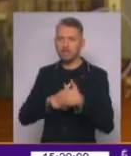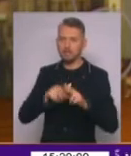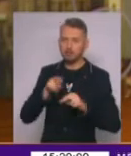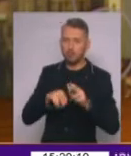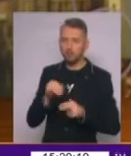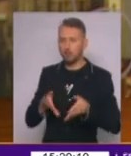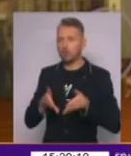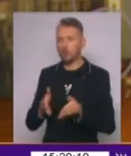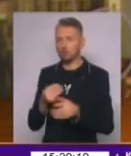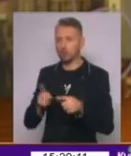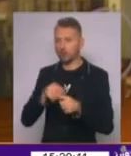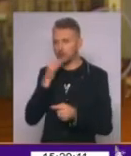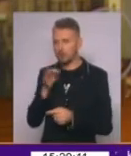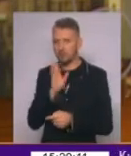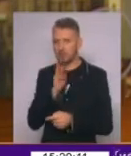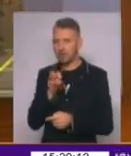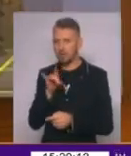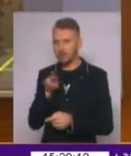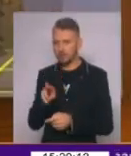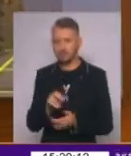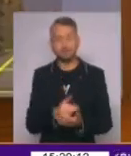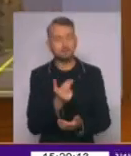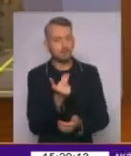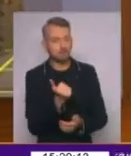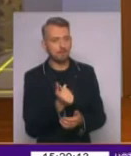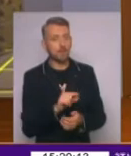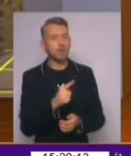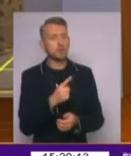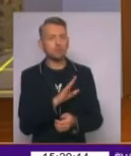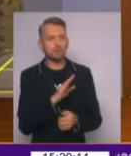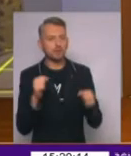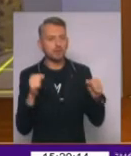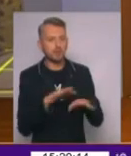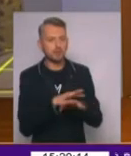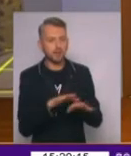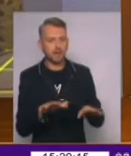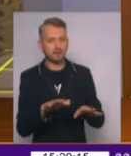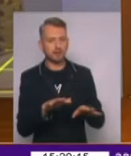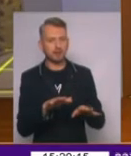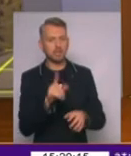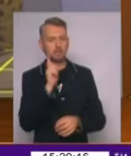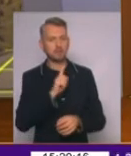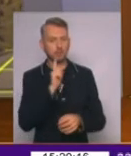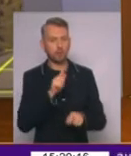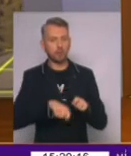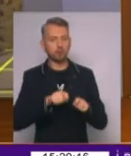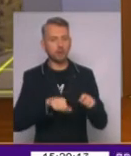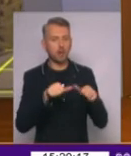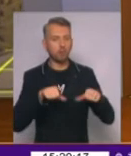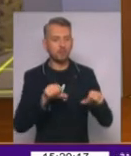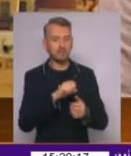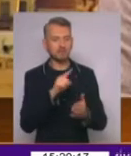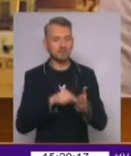яку зазначала пані Марія у дзвінку. Прошу. Так, так. Чому не збиралася тимчасова контрольна комісія з